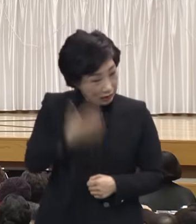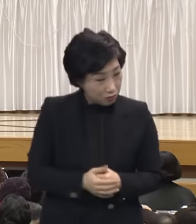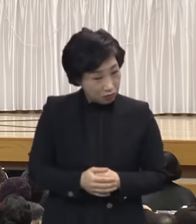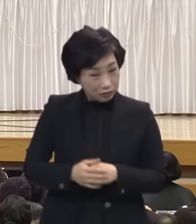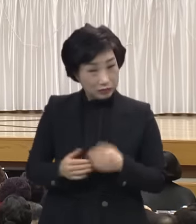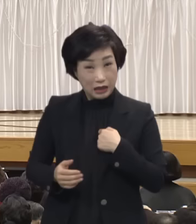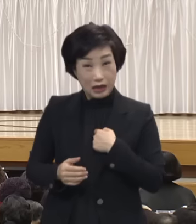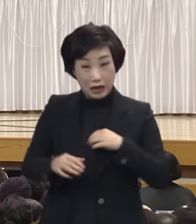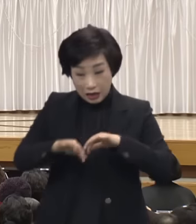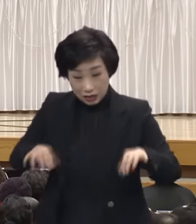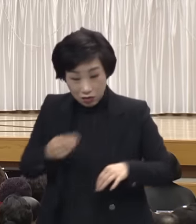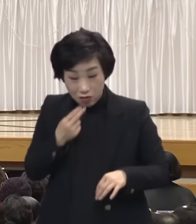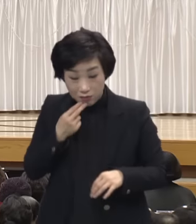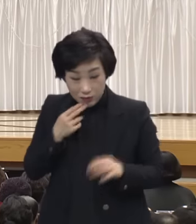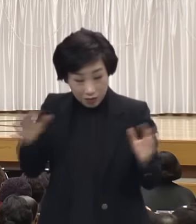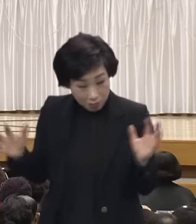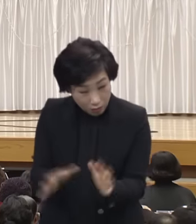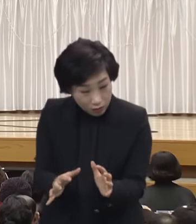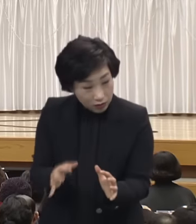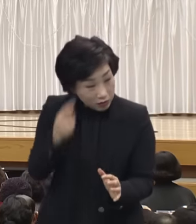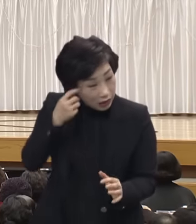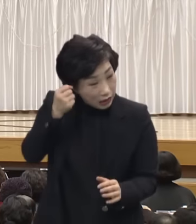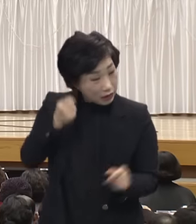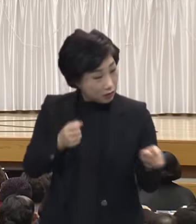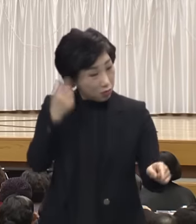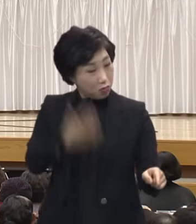해치지 않고 모으는,